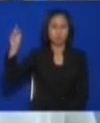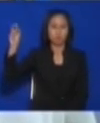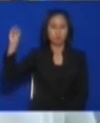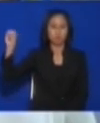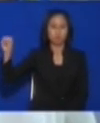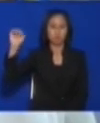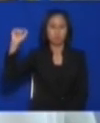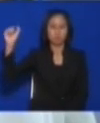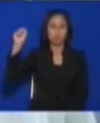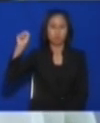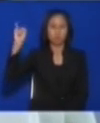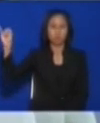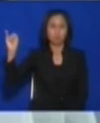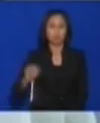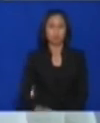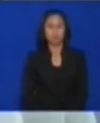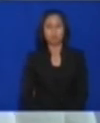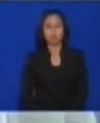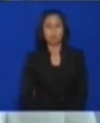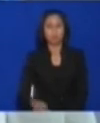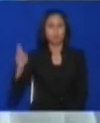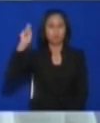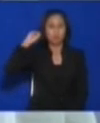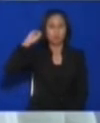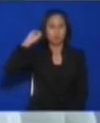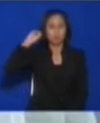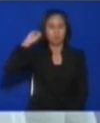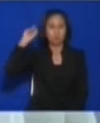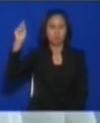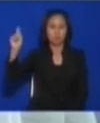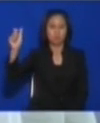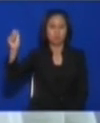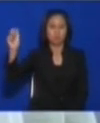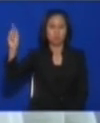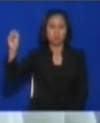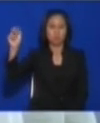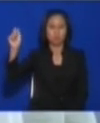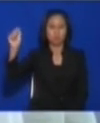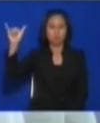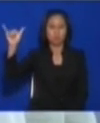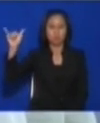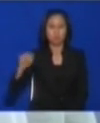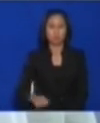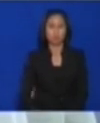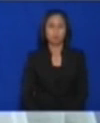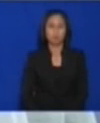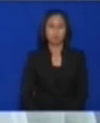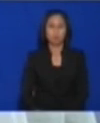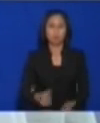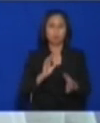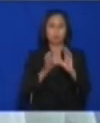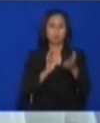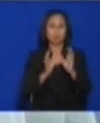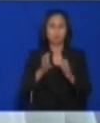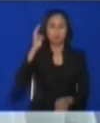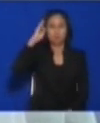menambahkan terima kasih 24 kacamata membangun pemerintahan